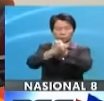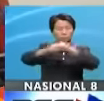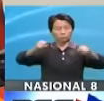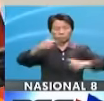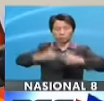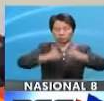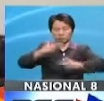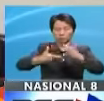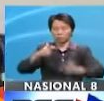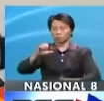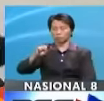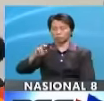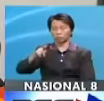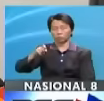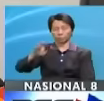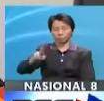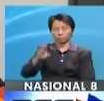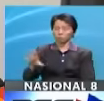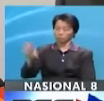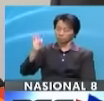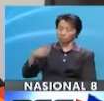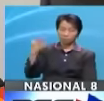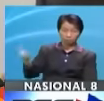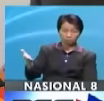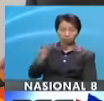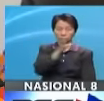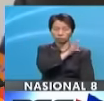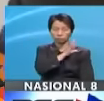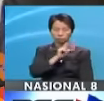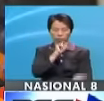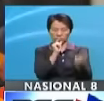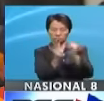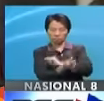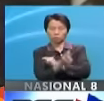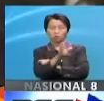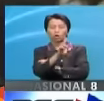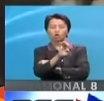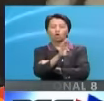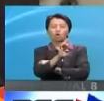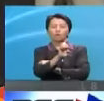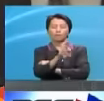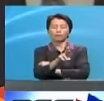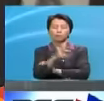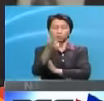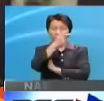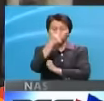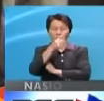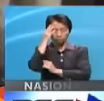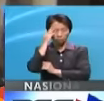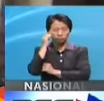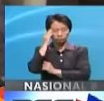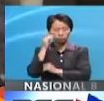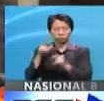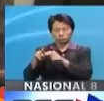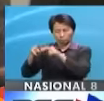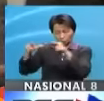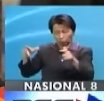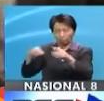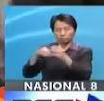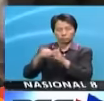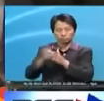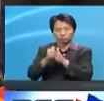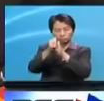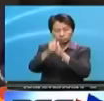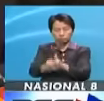Liga Super. Pemilihan beliau sebagai jurulatih menggantikan Robert Albert berikutan pengalaman luasnya dalam